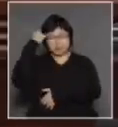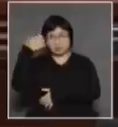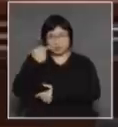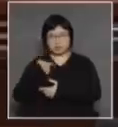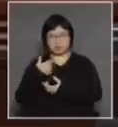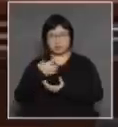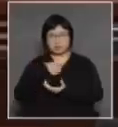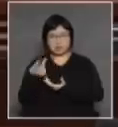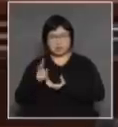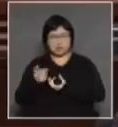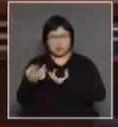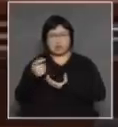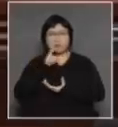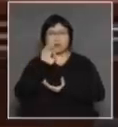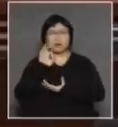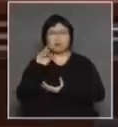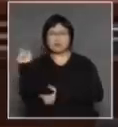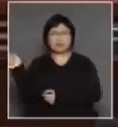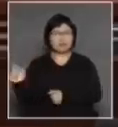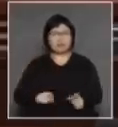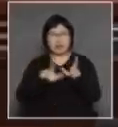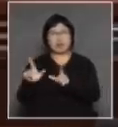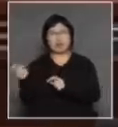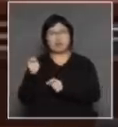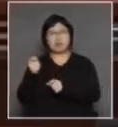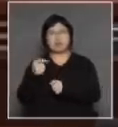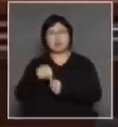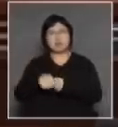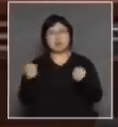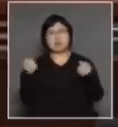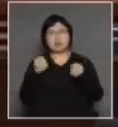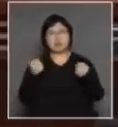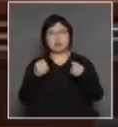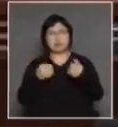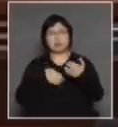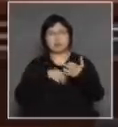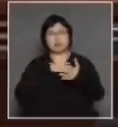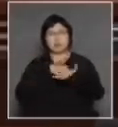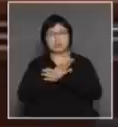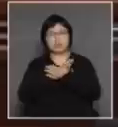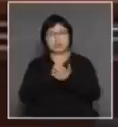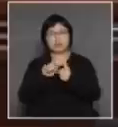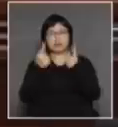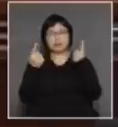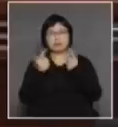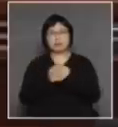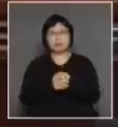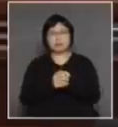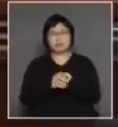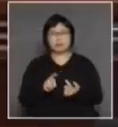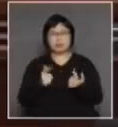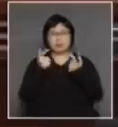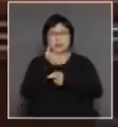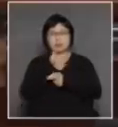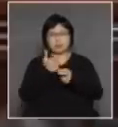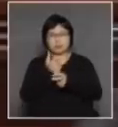但係就眨下眼咧，就我喺個議事堂度咧，就已經係第十一年咧係辯論財政預算